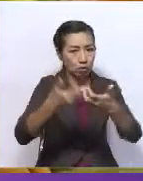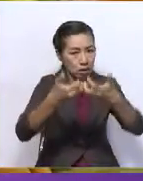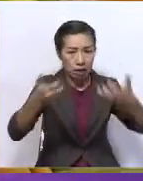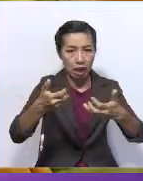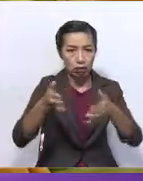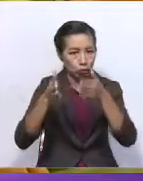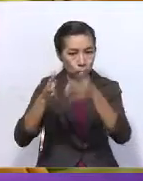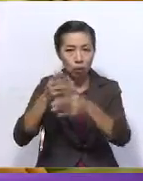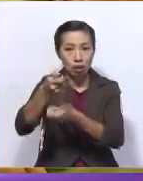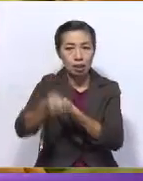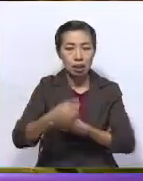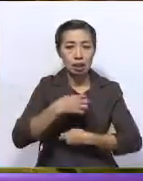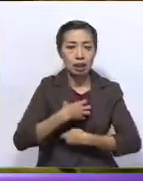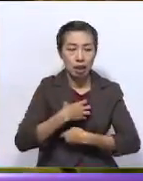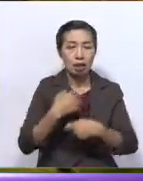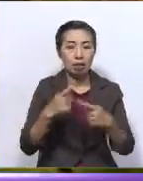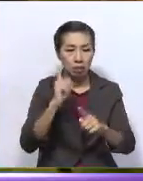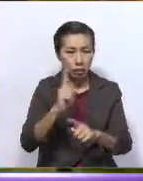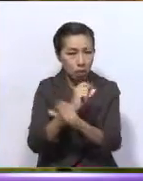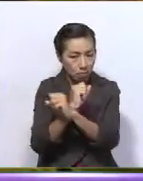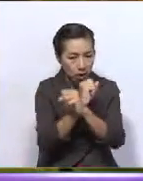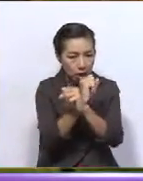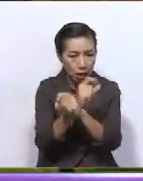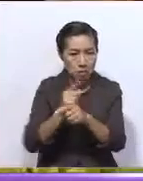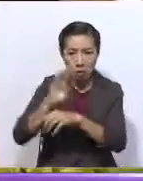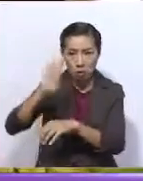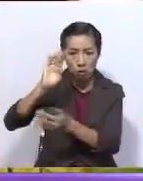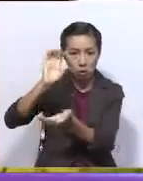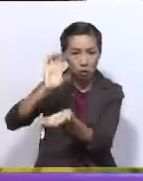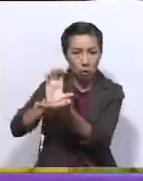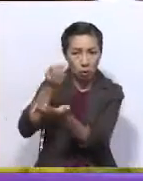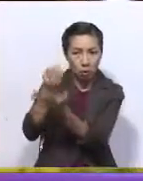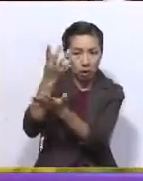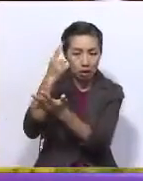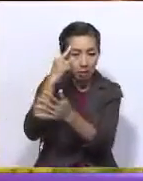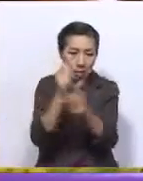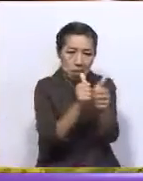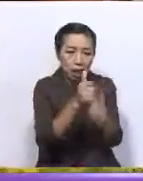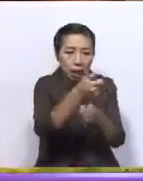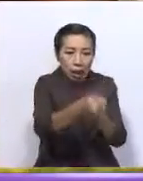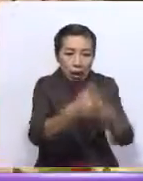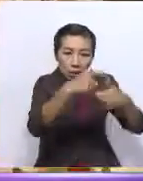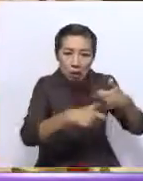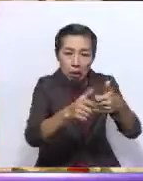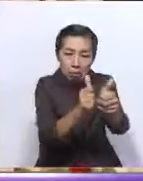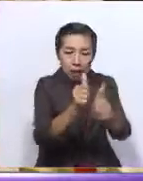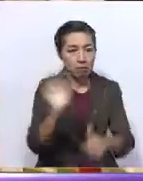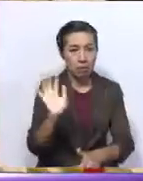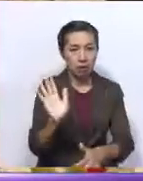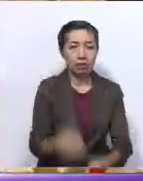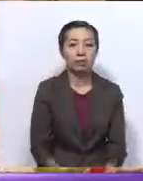ติโดยเฉพาะรวมทั้งจะต้องมีการปกป้องไม่ให้ทุนใหญ่มาทำลายหรือแข่งขันกับเกษตรกรรายย่อยค่ะ